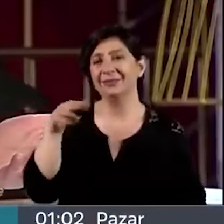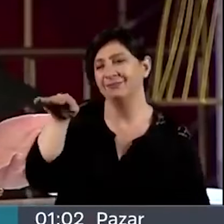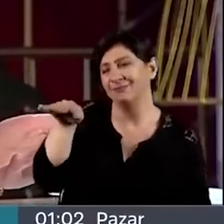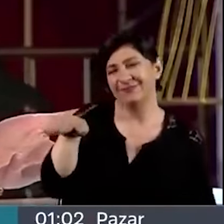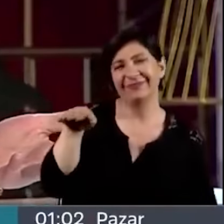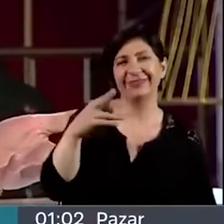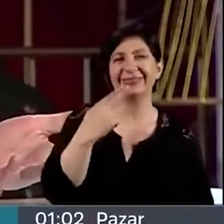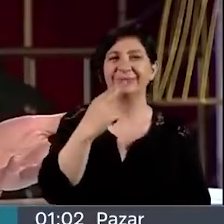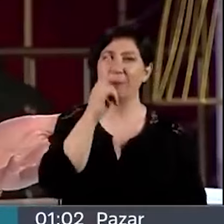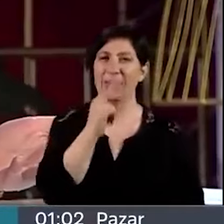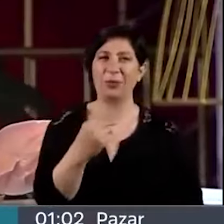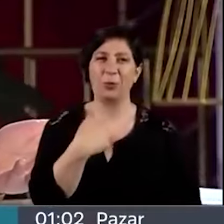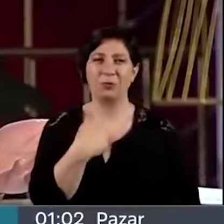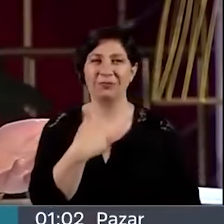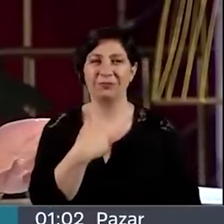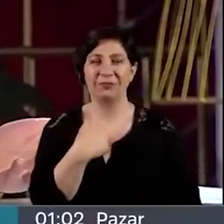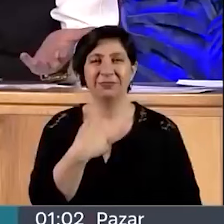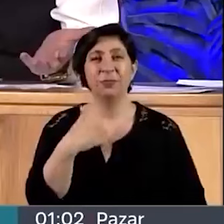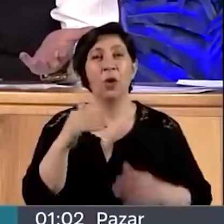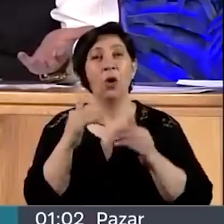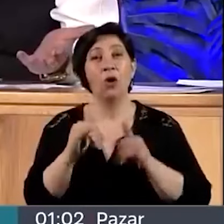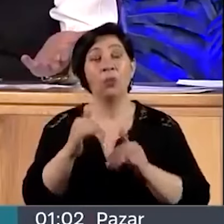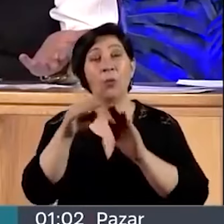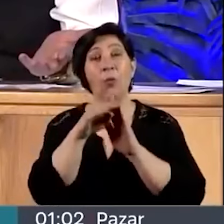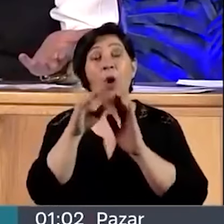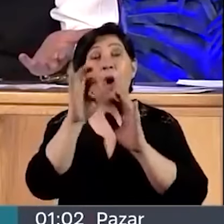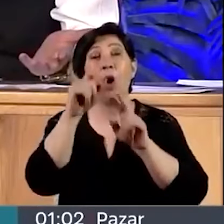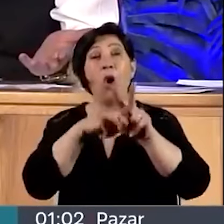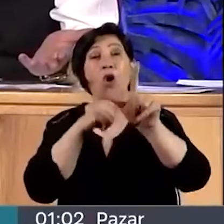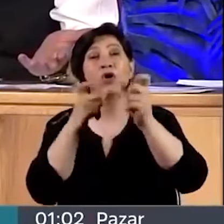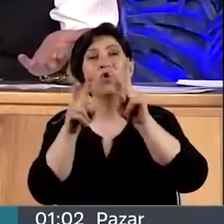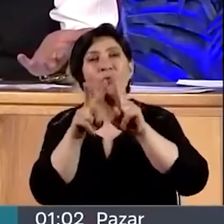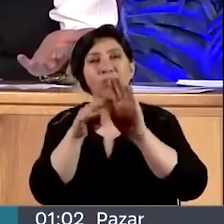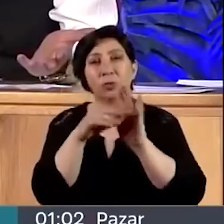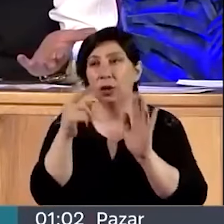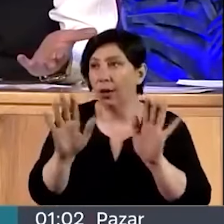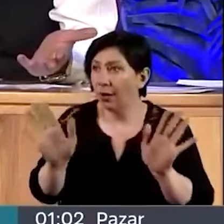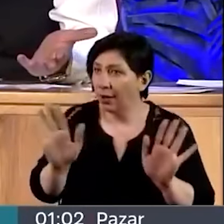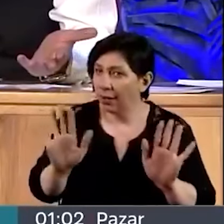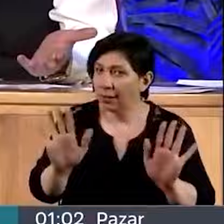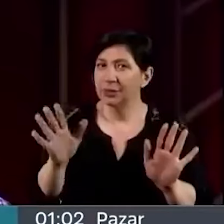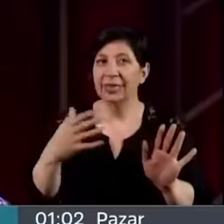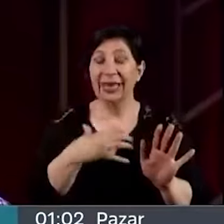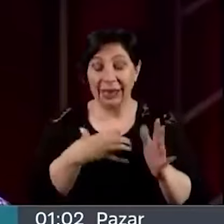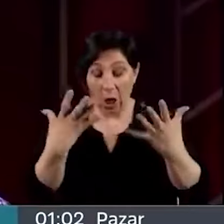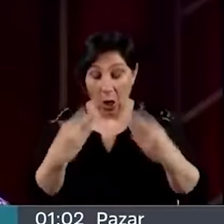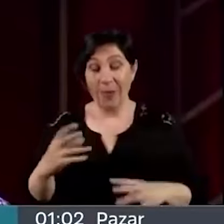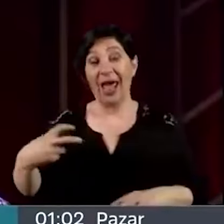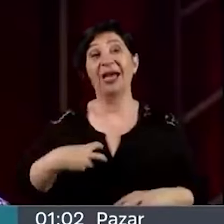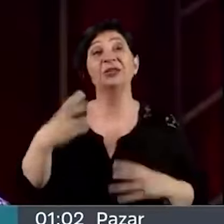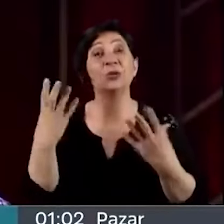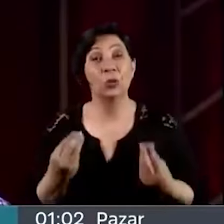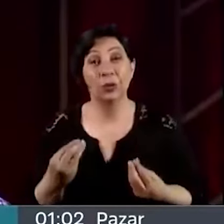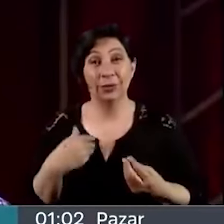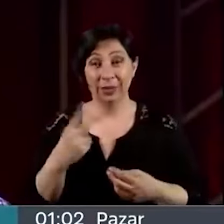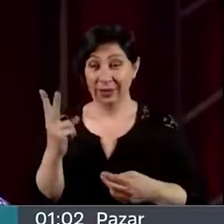kadınlardan hoşlanıyorum. Oylumun programında söylemişsin. Bu haksızlık değil mi? Yani... Ama insan kendinde olmayana aşık olur yani. 2